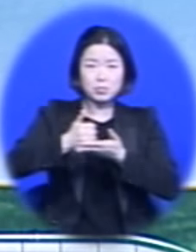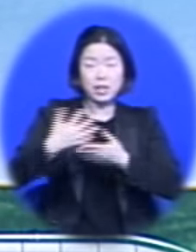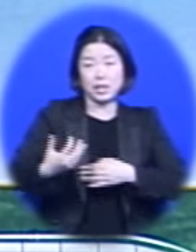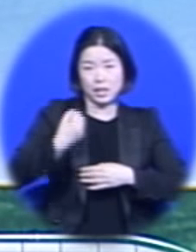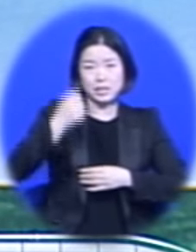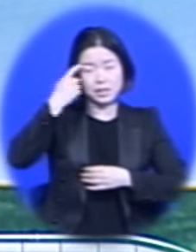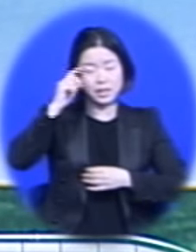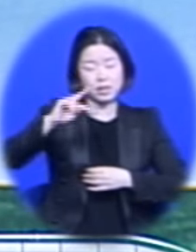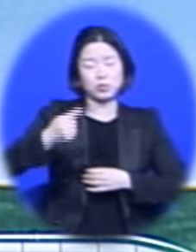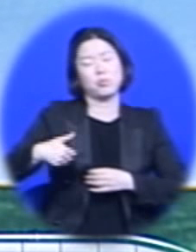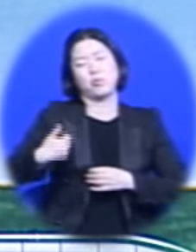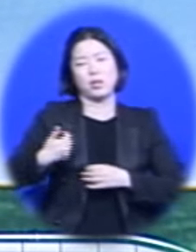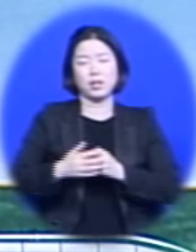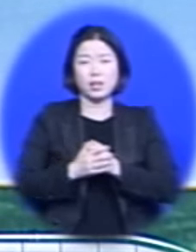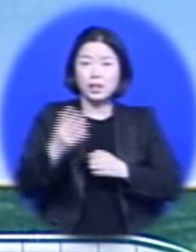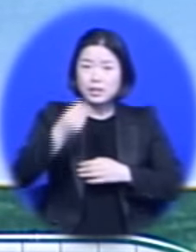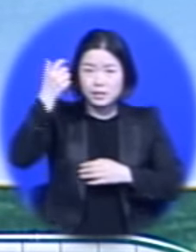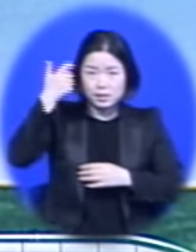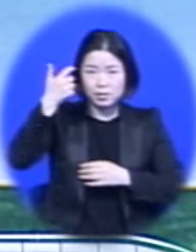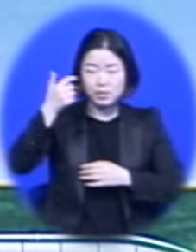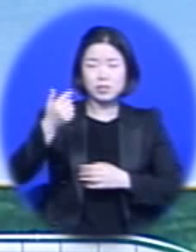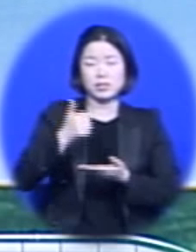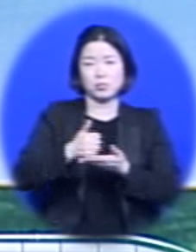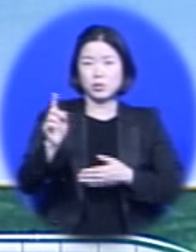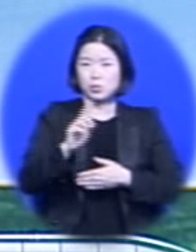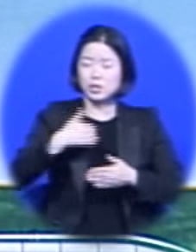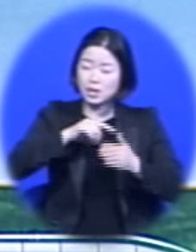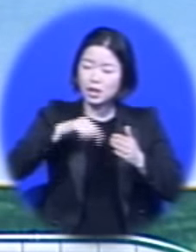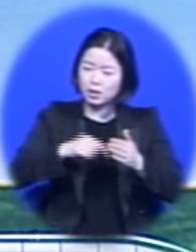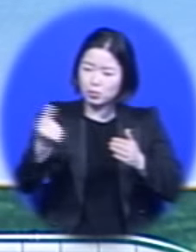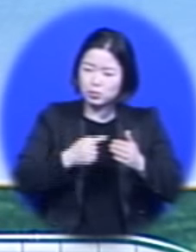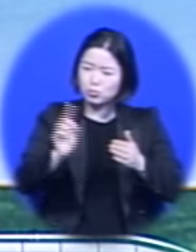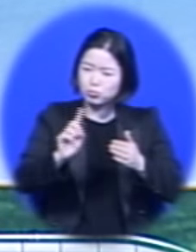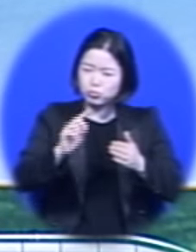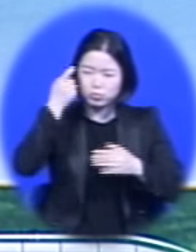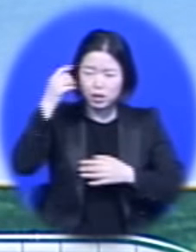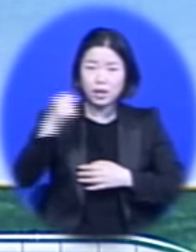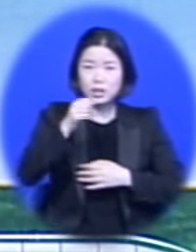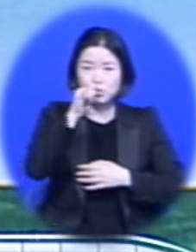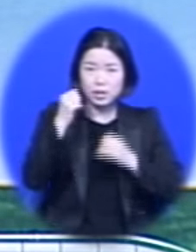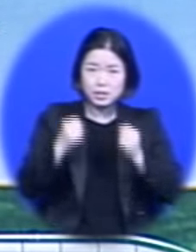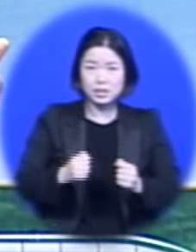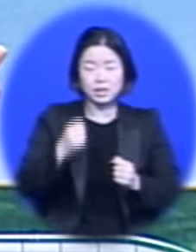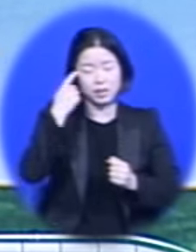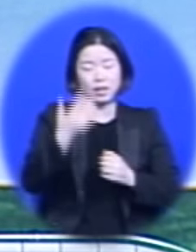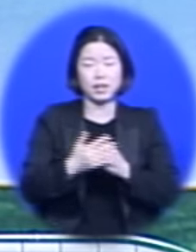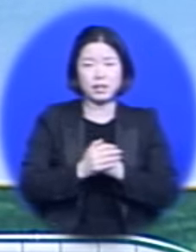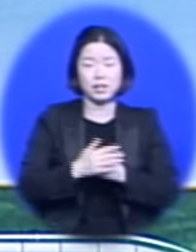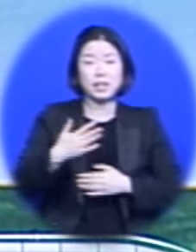몰랐어요. 성령님은 도대체 무슨 생각을 하실까? 제 안에 오셔서 제가 회심하던